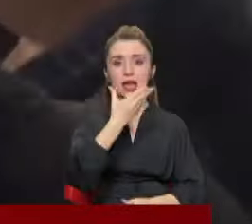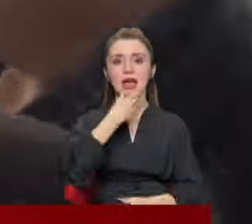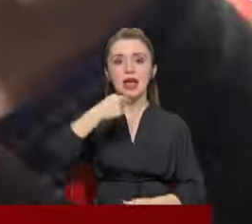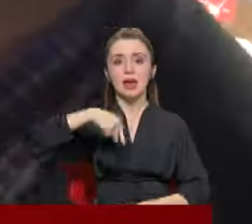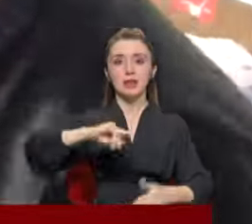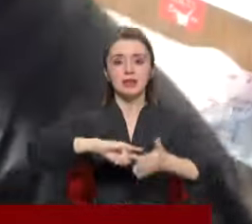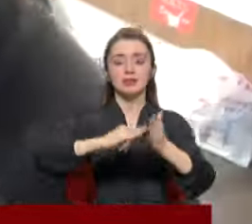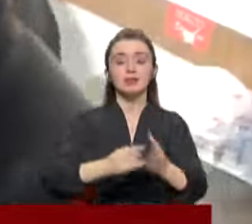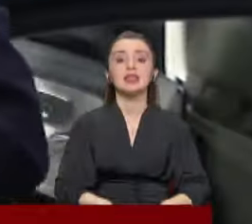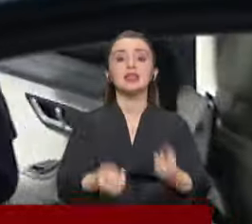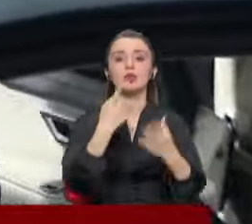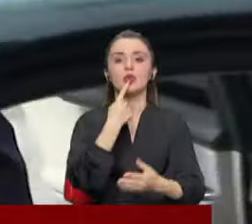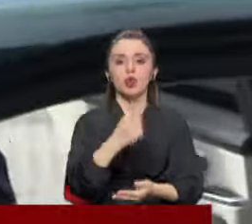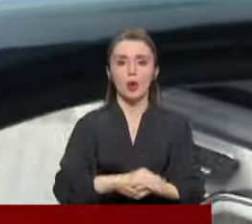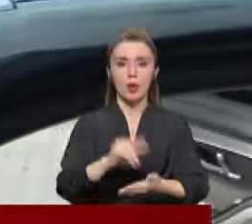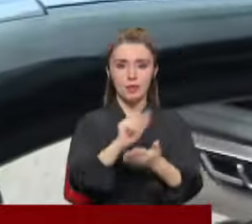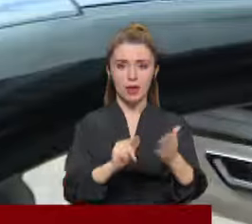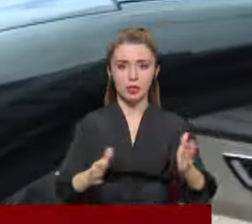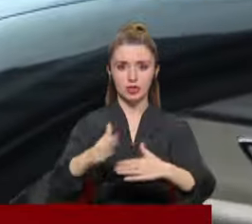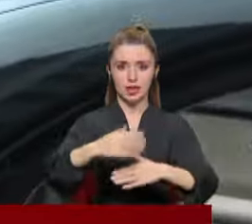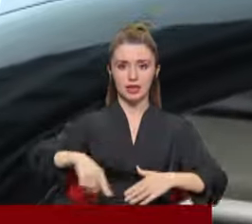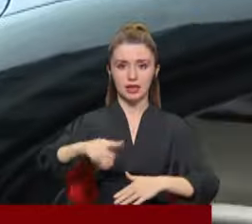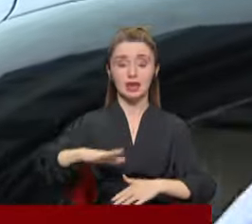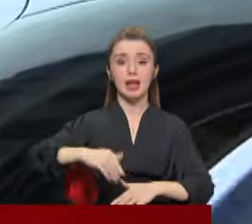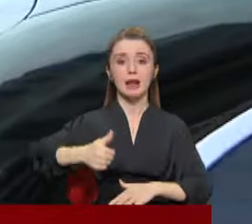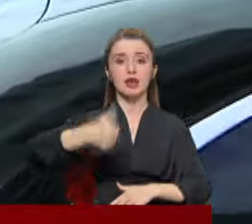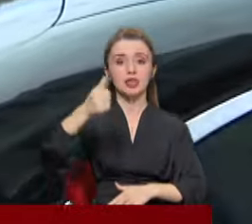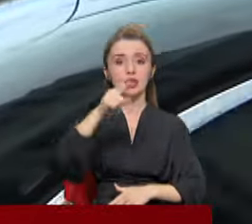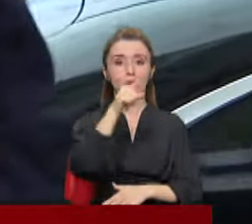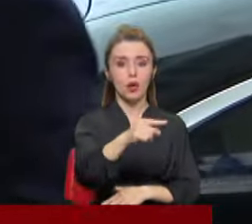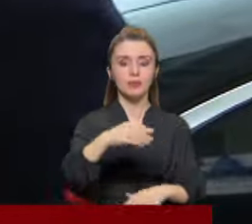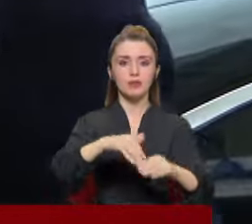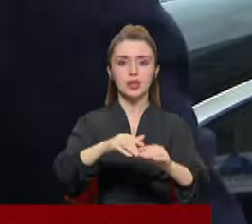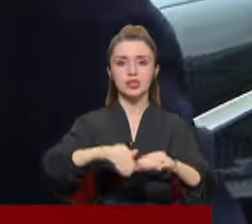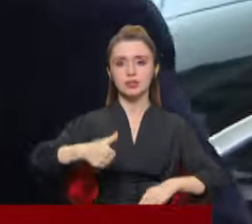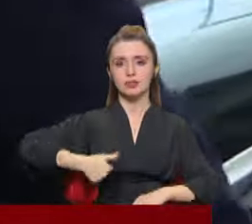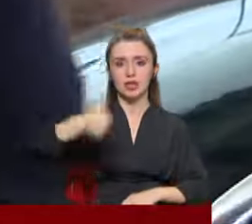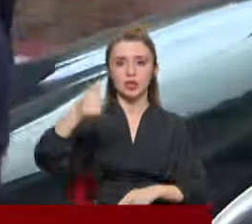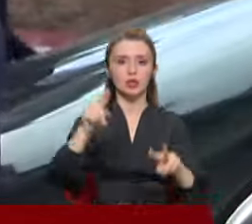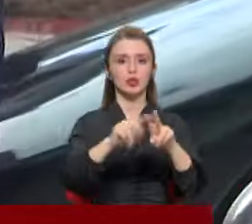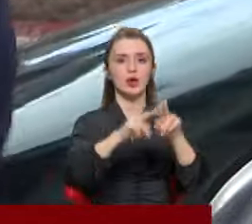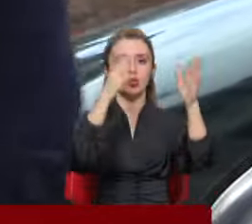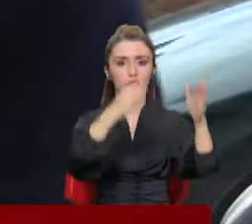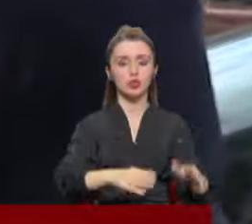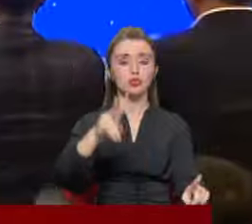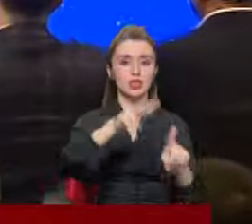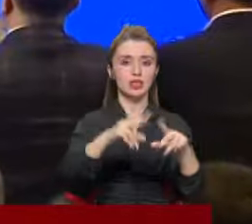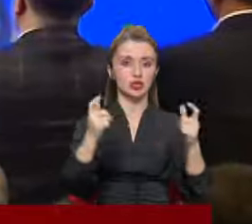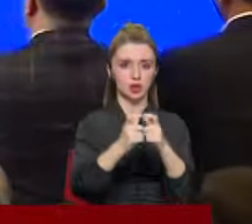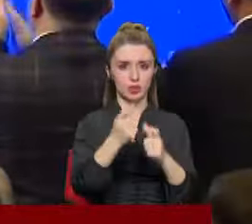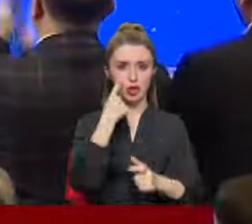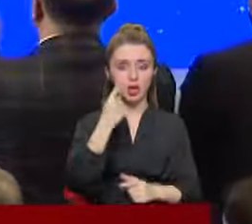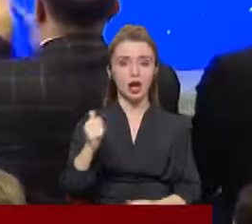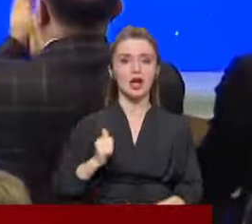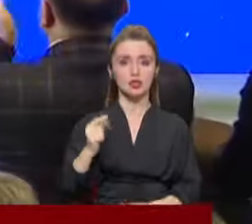Emekliden geçinemiyoruz tepkisi. Memur Sen Genel Başkanı Ali Yalçın da, Meclis Başkanı Numan Kurtulmuş'un da katıldığı toplantıda